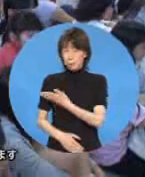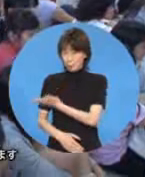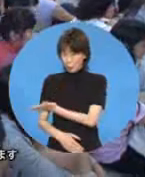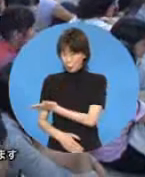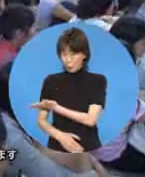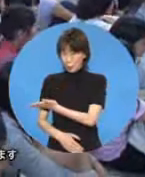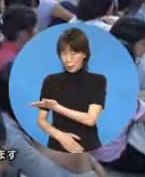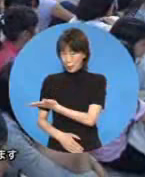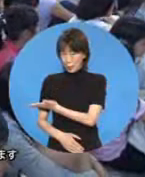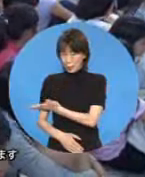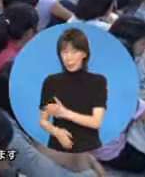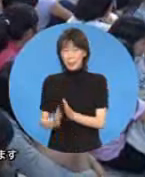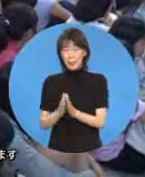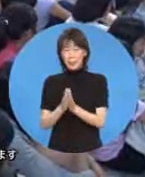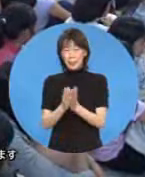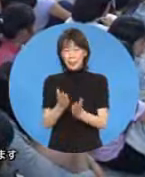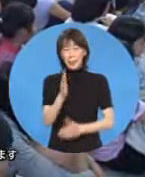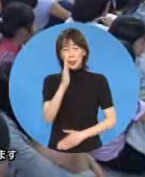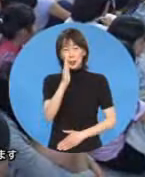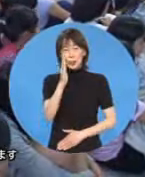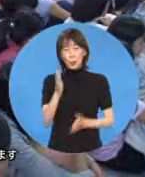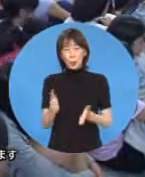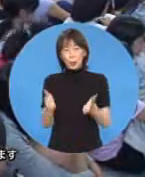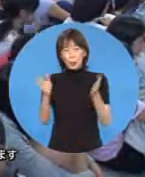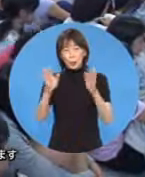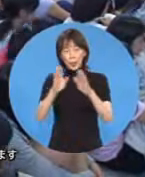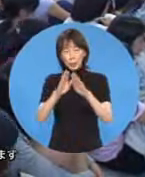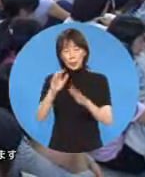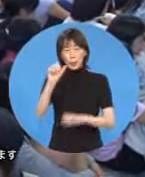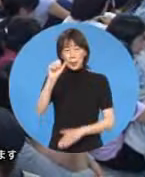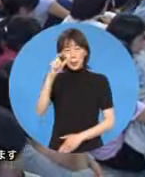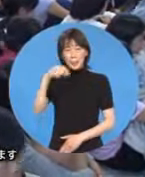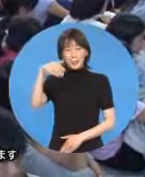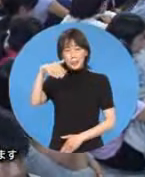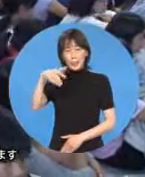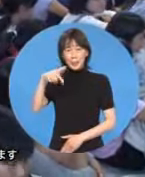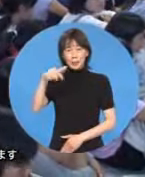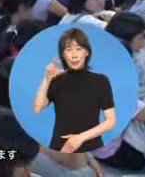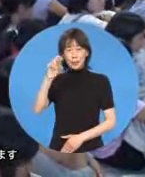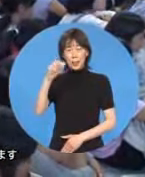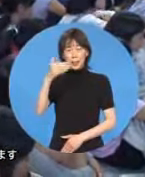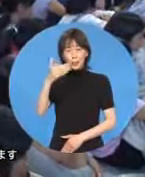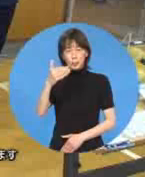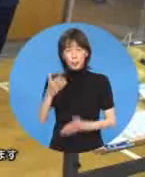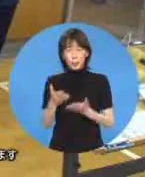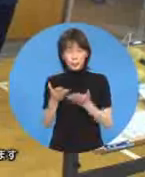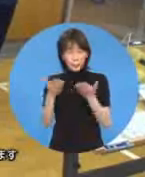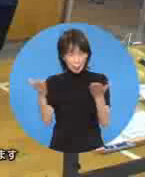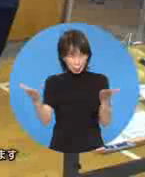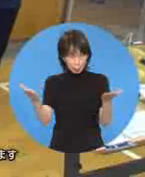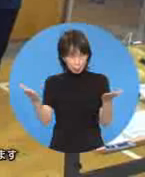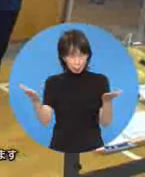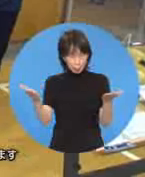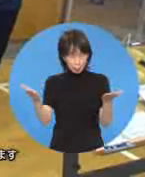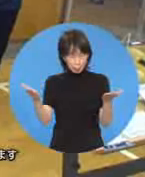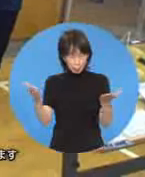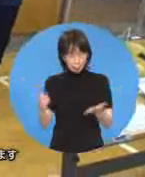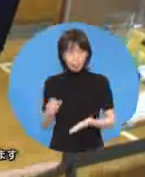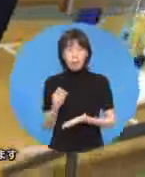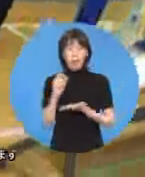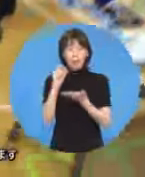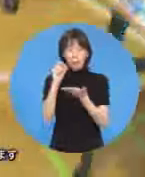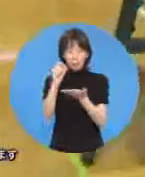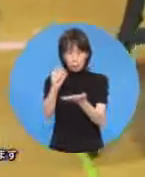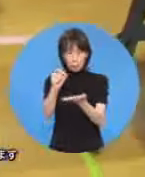と田中義子選手の講演会の様子と現在区立中央図書館で開催中のアンネ